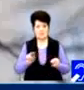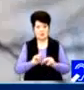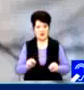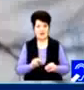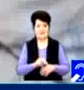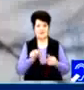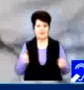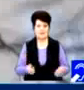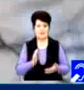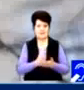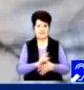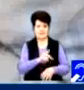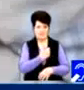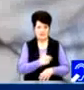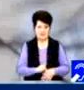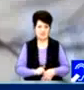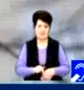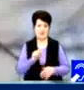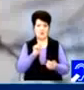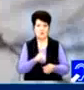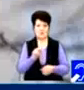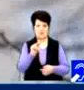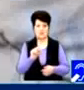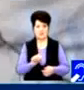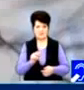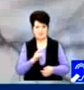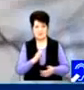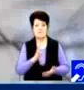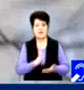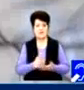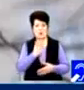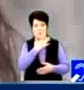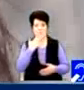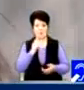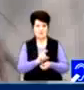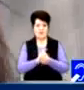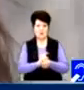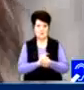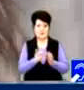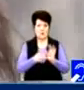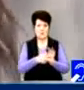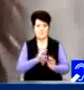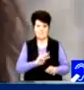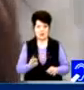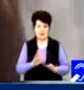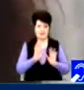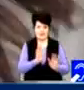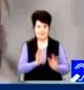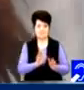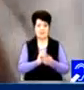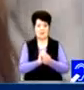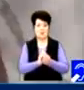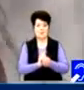divorț la asistență medicală la contracepție totuși Mai avem încă mult de luptat 8 martie e despre luptă